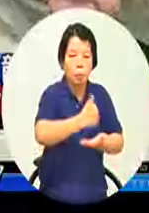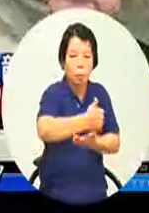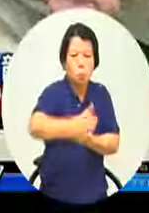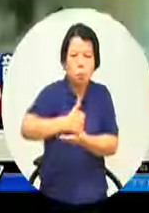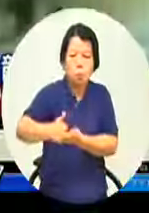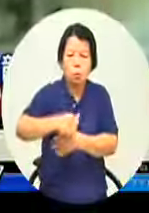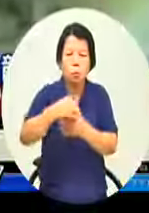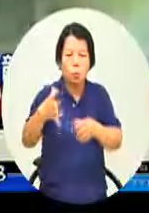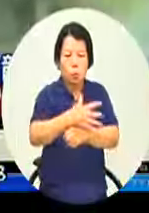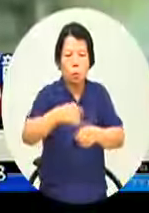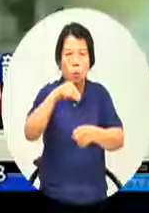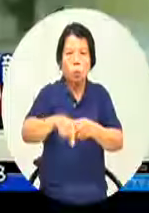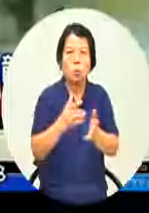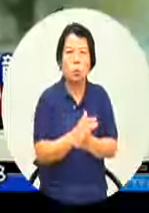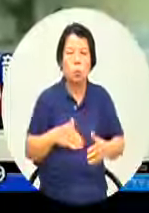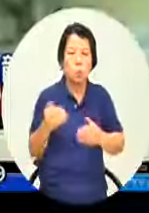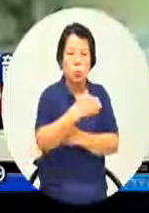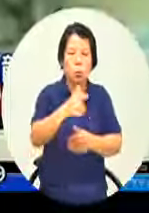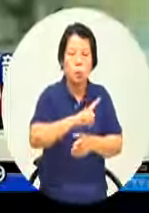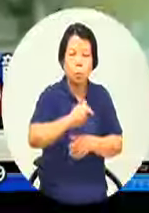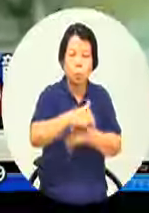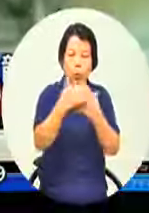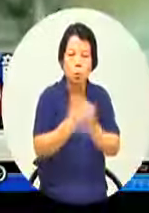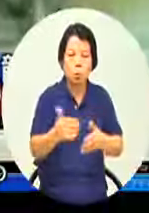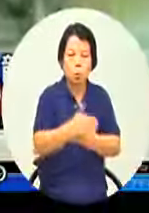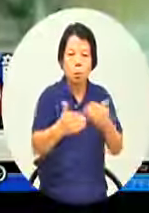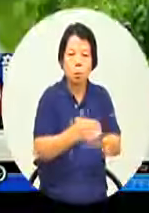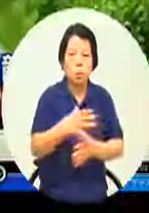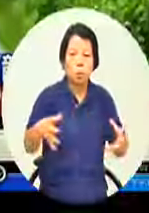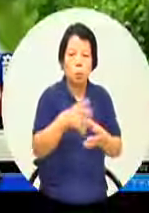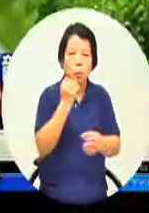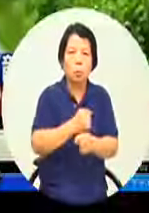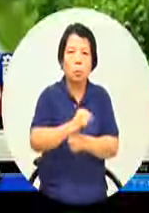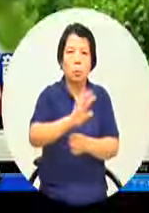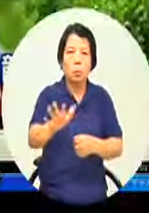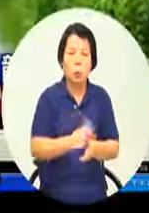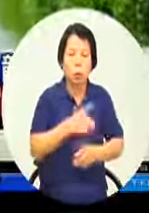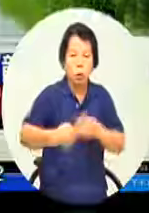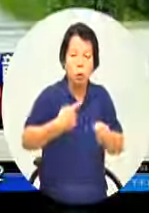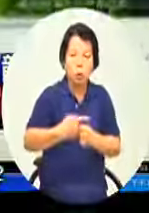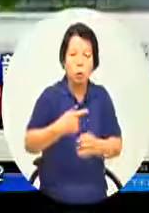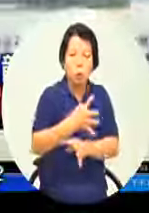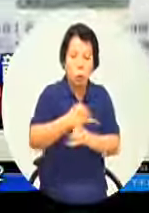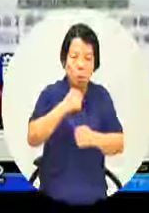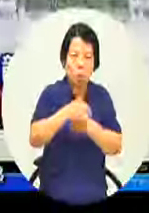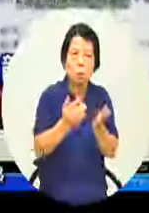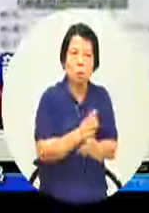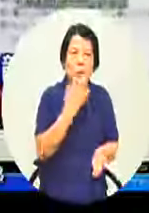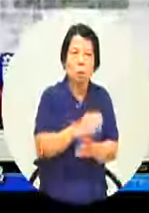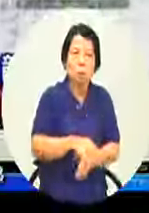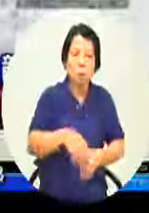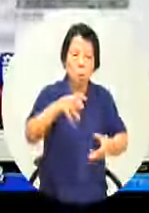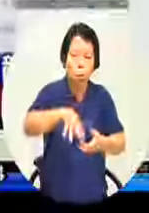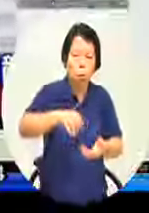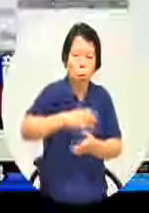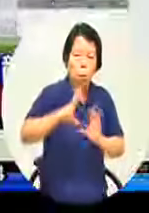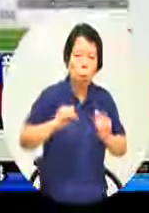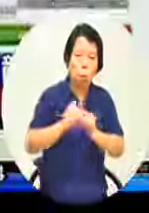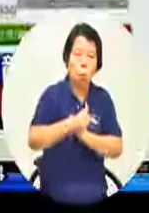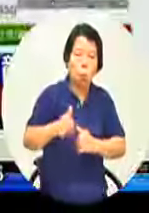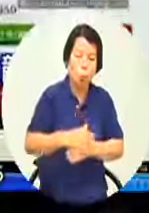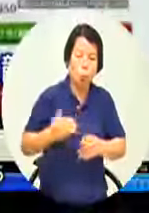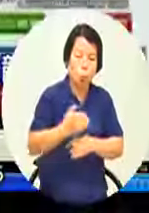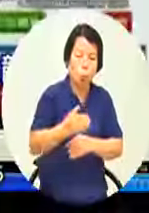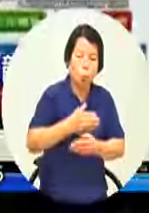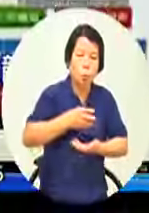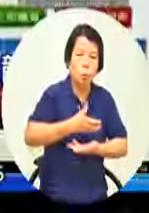厅做料理，渔会也和超商通路合作。年节推出冠军锅礼盒，谁也没料到龙胆石斑也